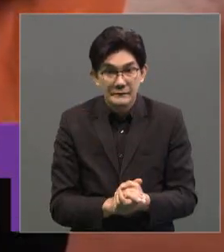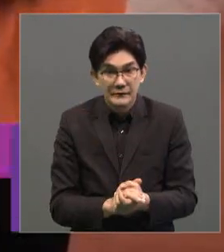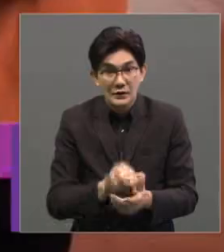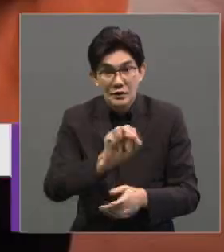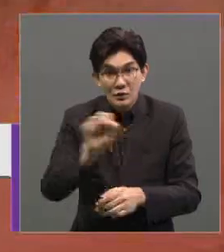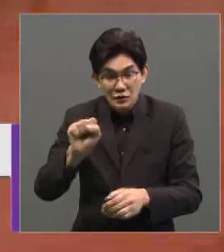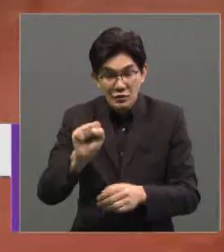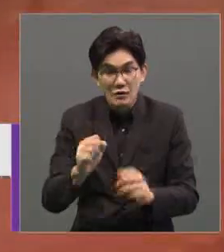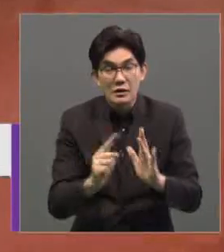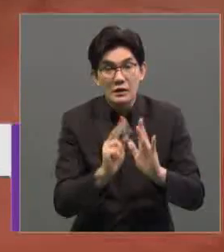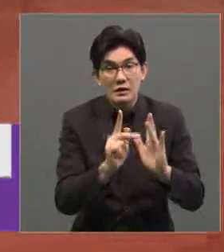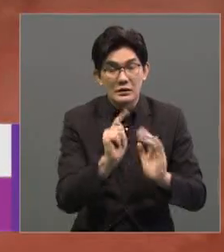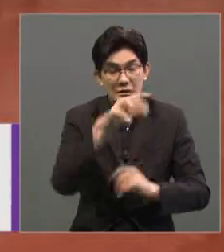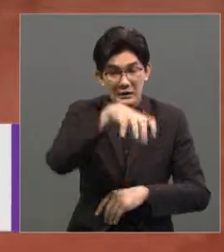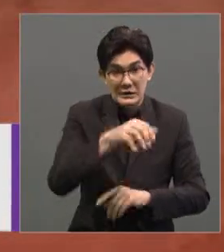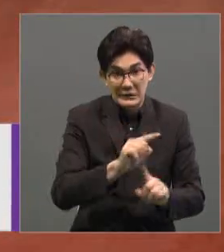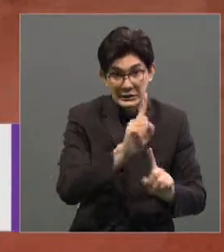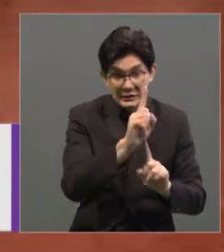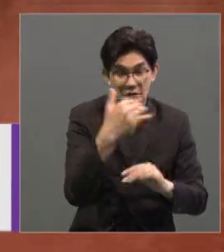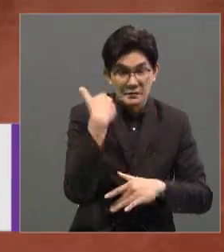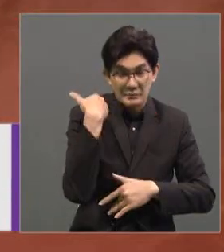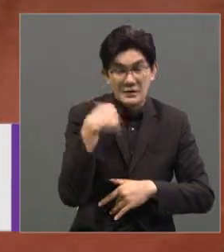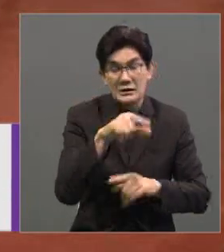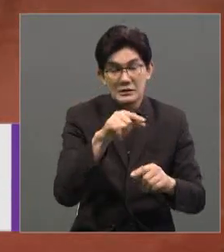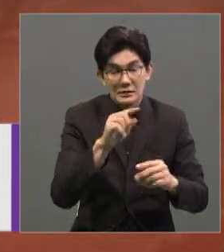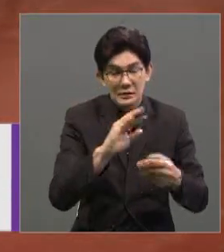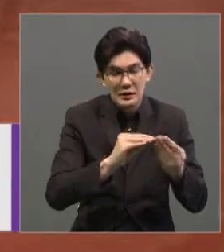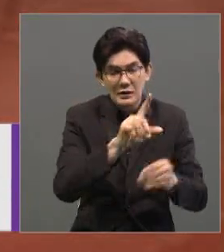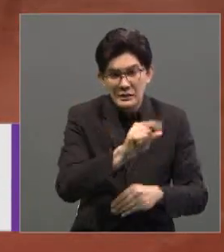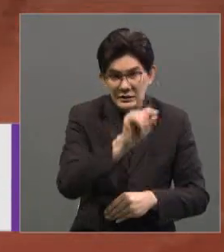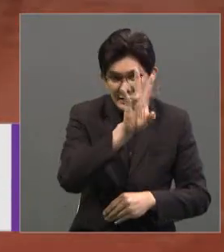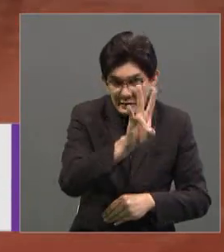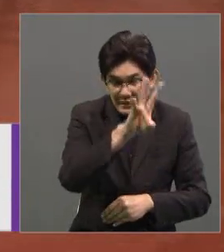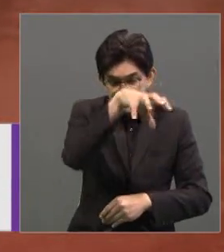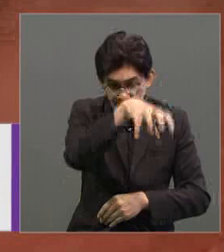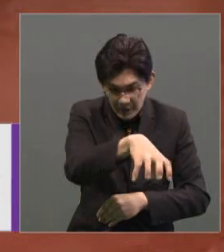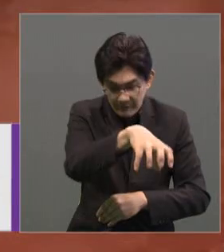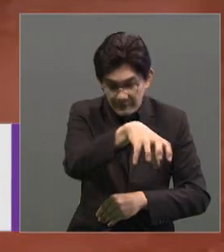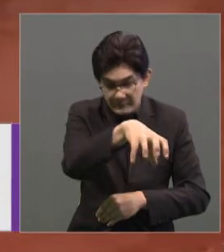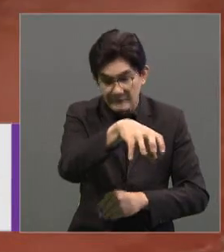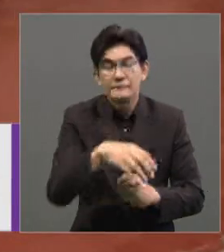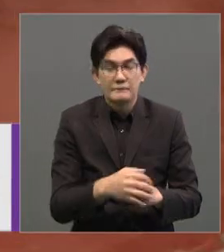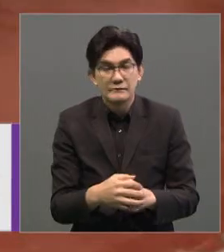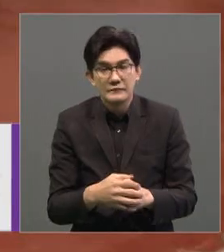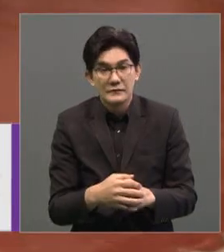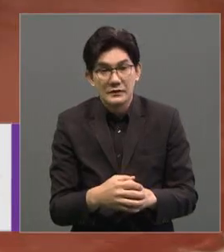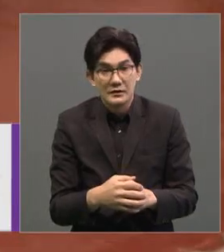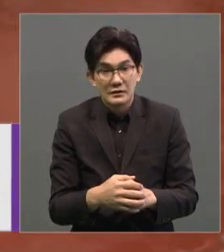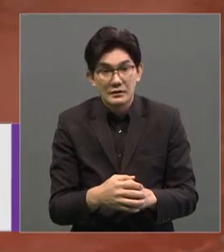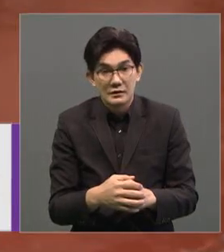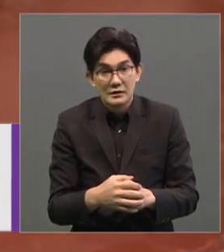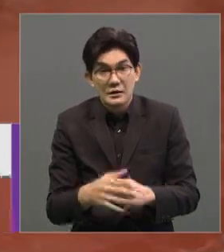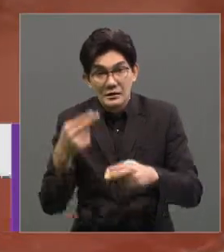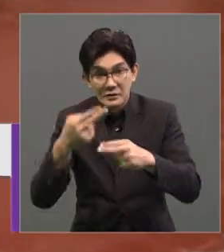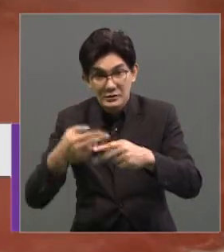รับส.ส.แบบแบ่งเขตเนี่ยมีอยู่1หน่วยก็คือหน่วยเลือกตั้งที่27ที่ตำบลนิคมสร้างตนเองเขตเลือกตั้งที่2แล้วก็จะ